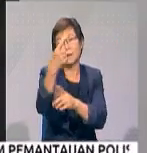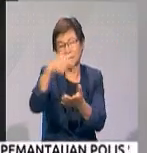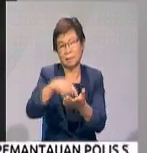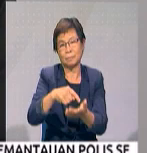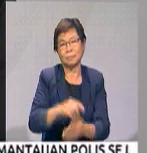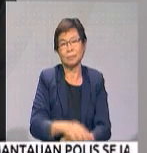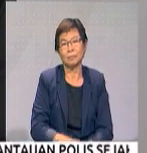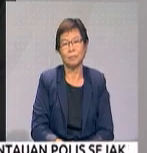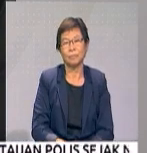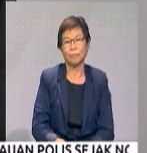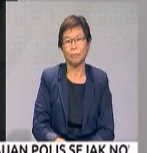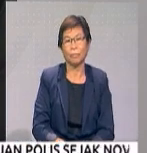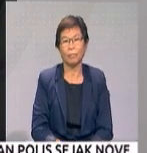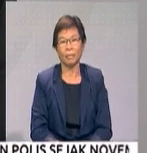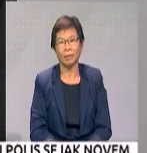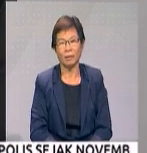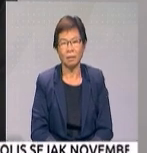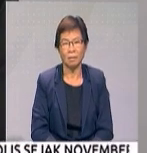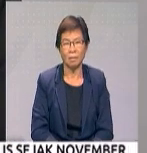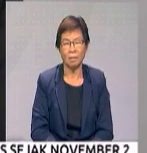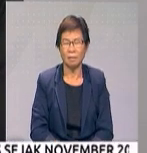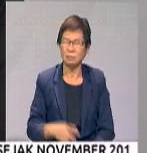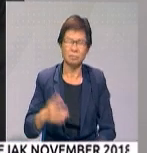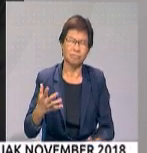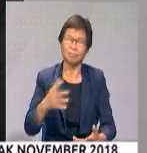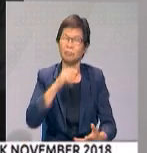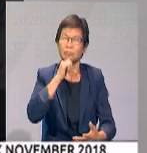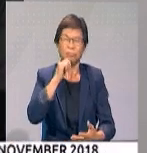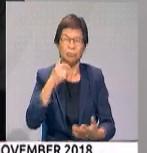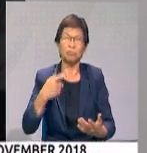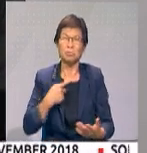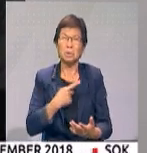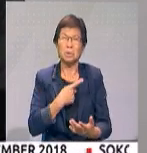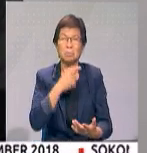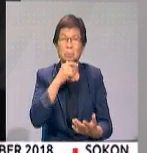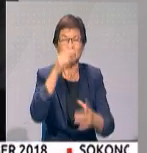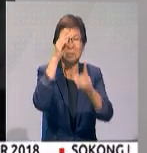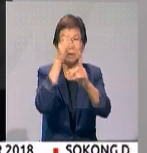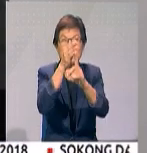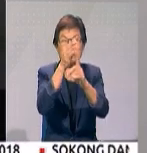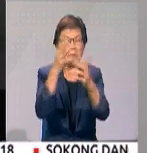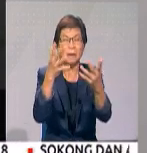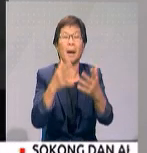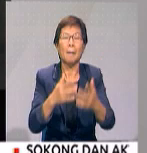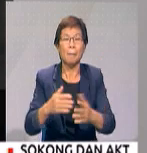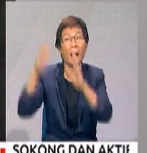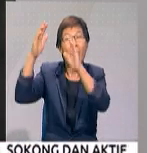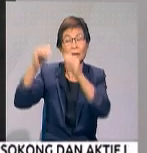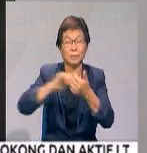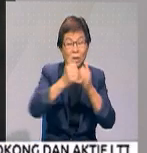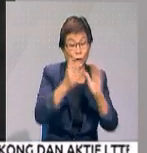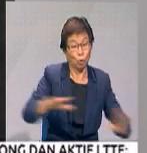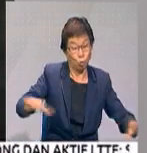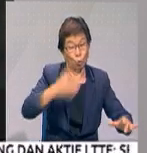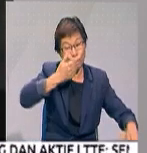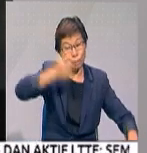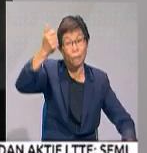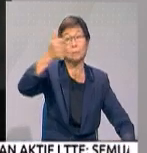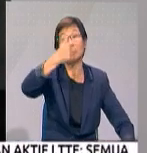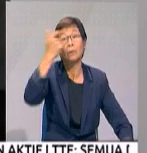Even though we don't set any targets, but we will expect that athlete will do the best. Because this is